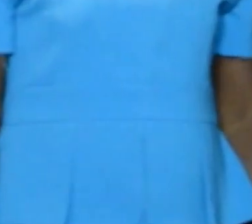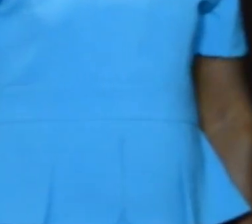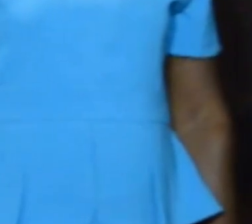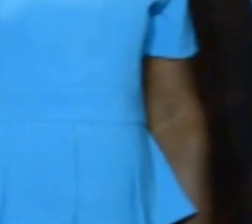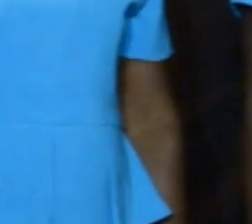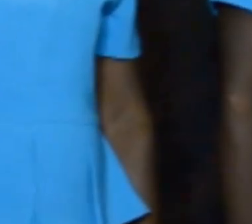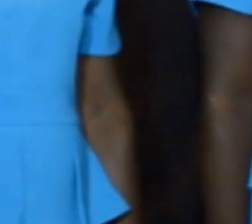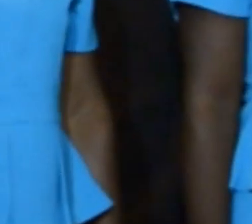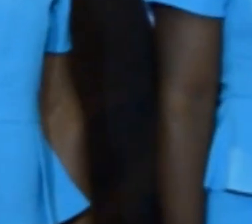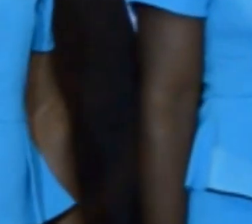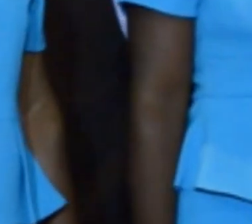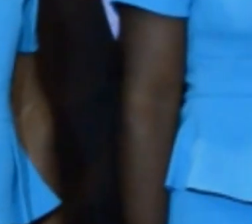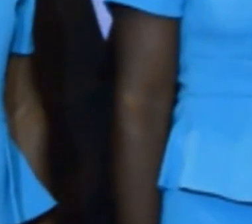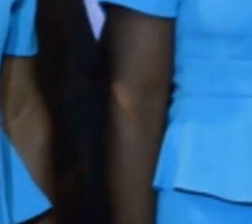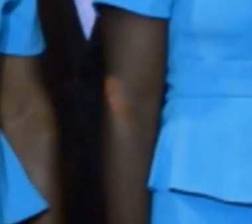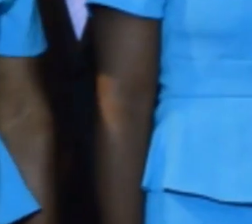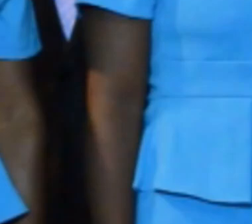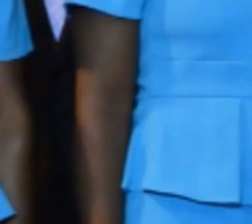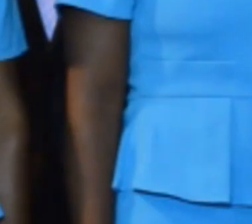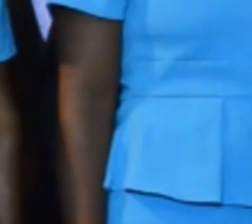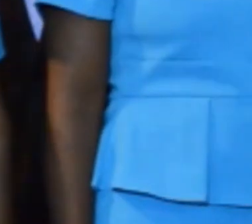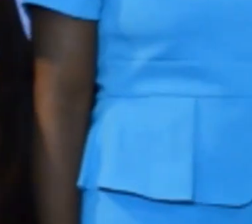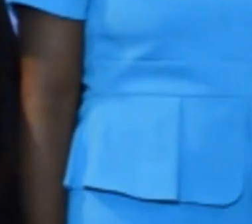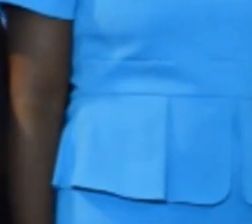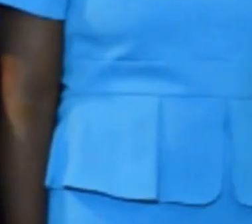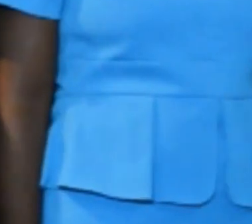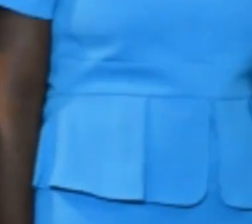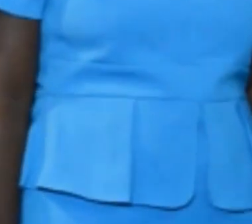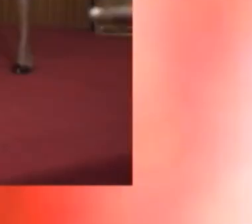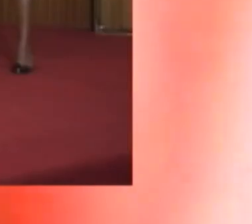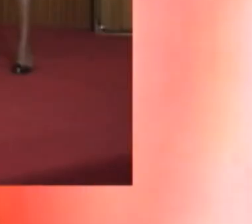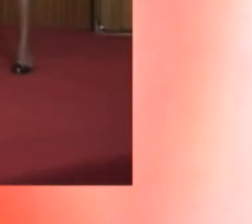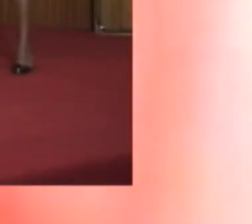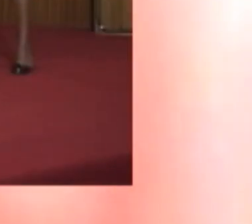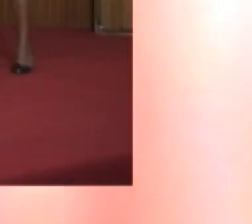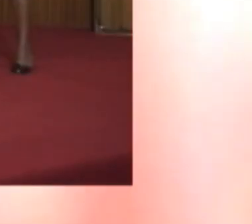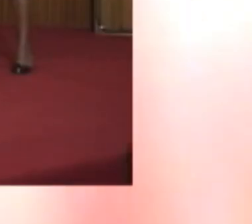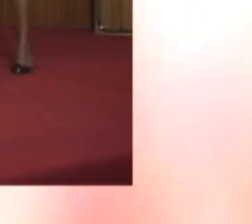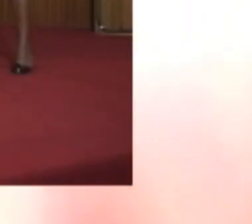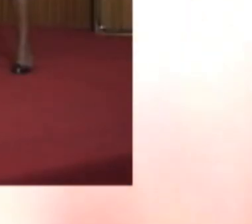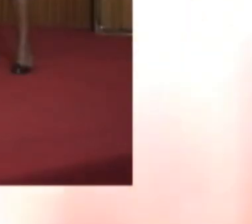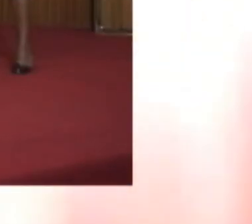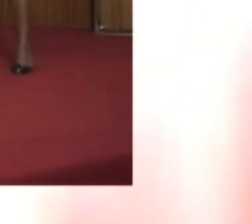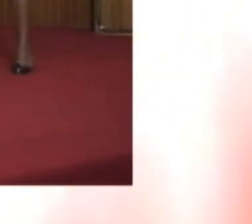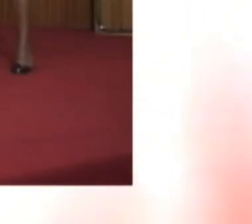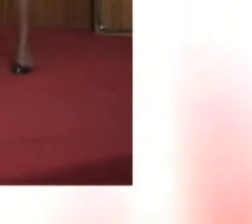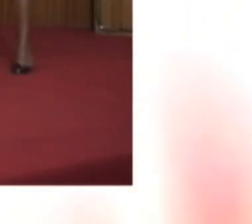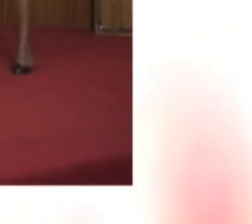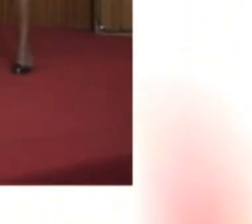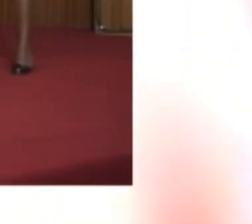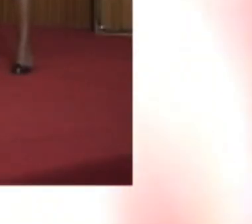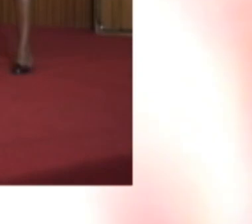zvinodzoka kumushata manudzai maoko enyu tenzi ndouya nditore ndite muranda